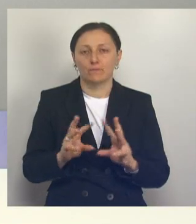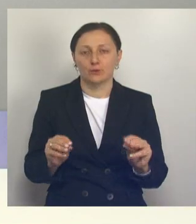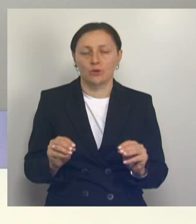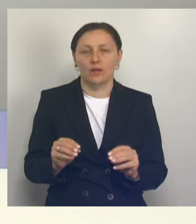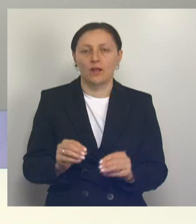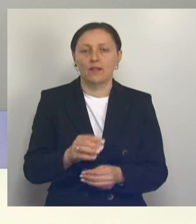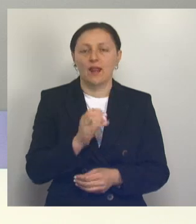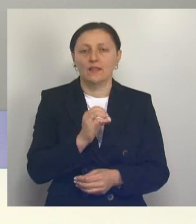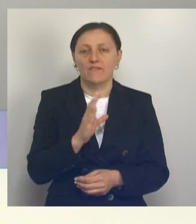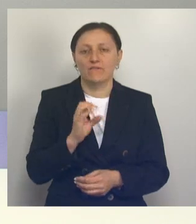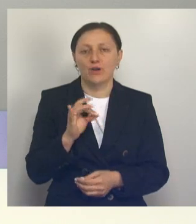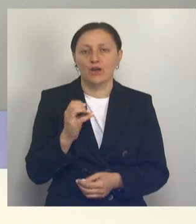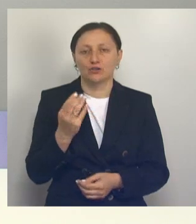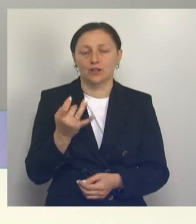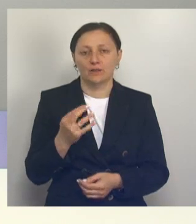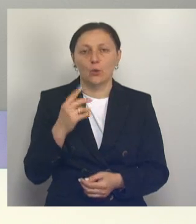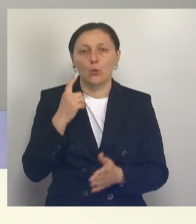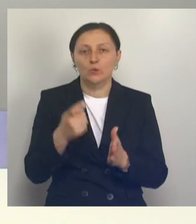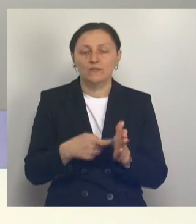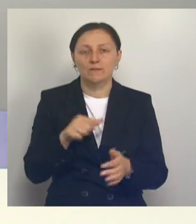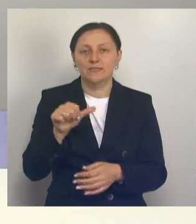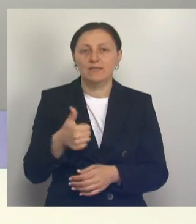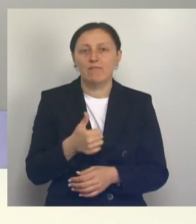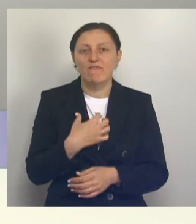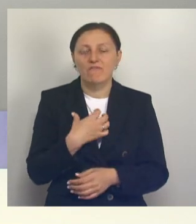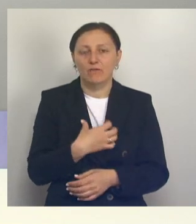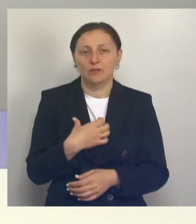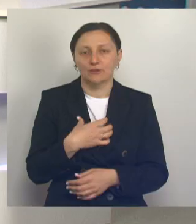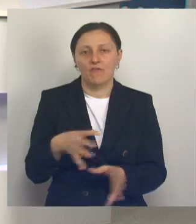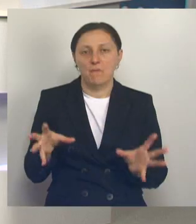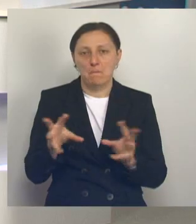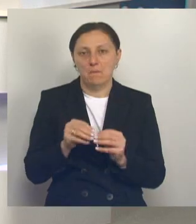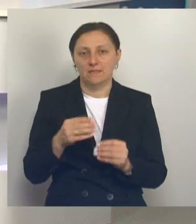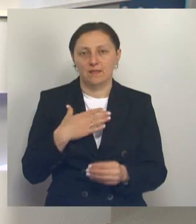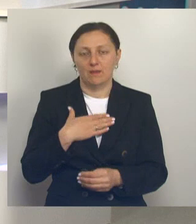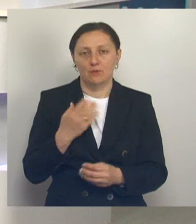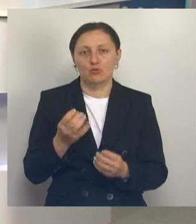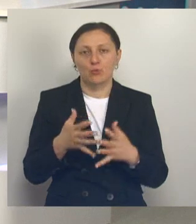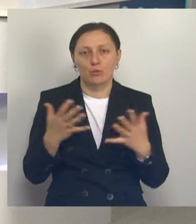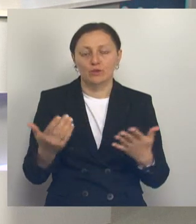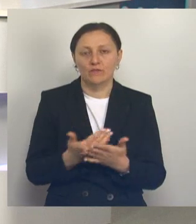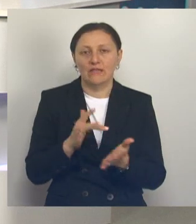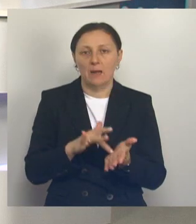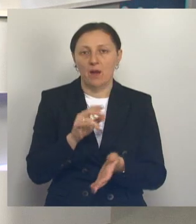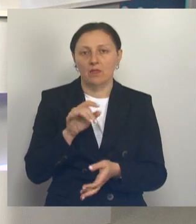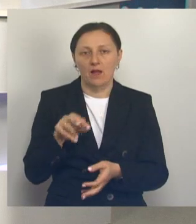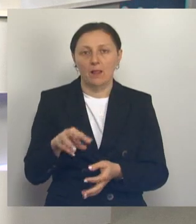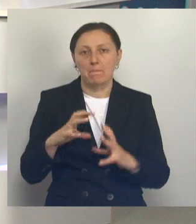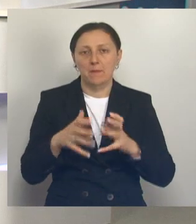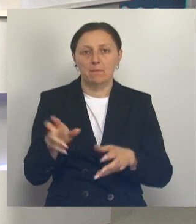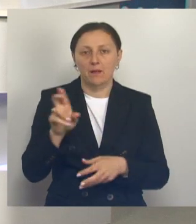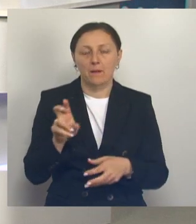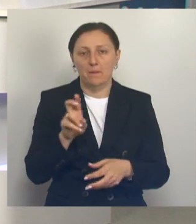в студии работала Елизавета Верещагина узнавайте о самом важном регионе вместе с нами а еще больше новостей в telegram-канале